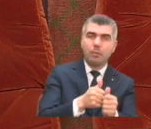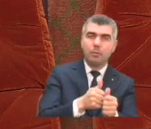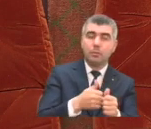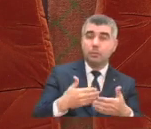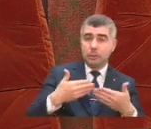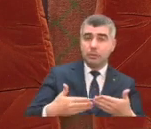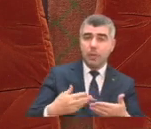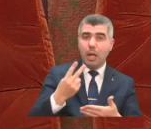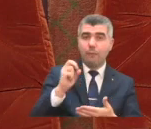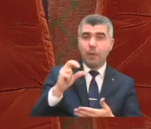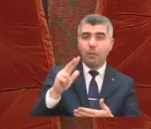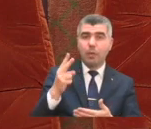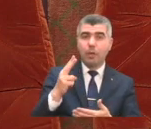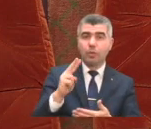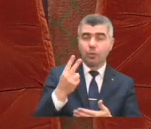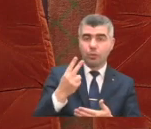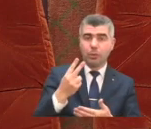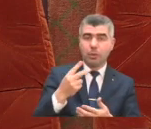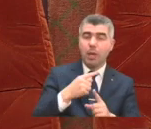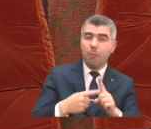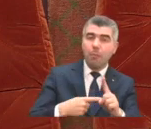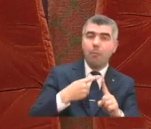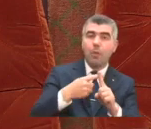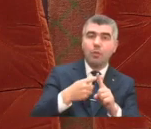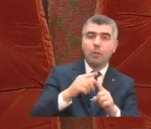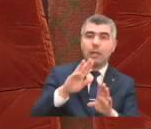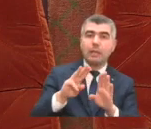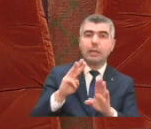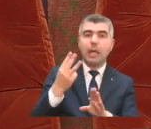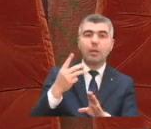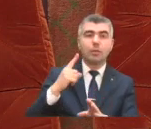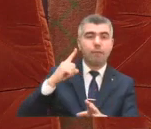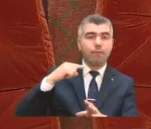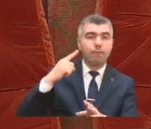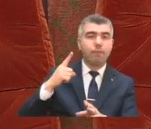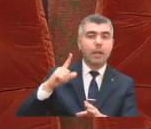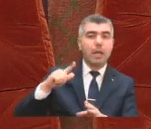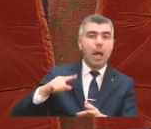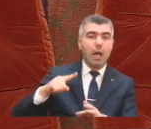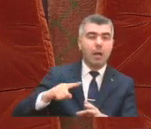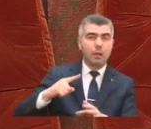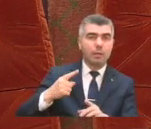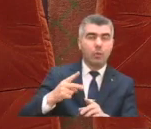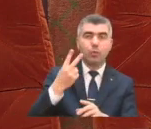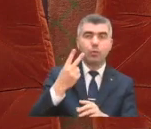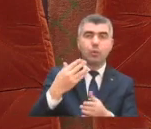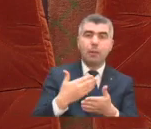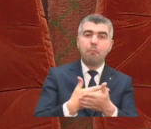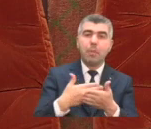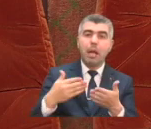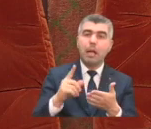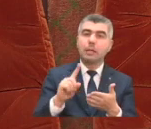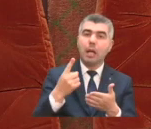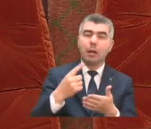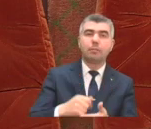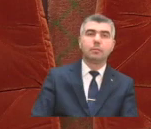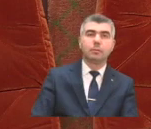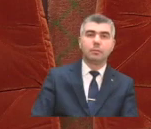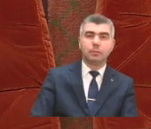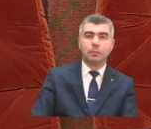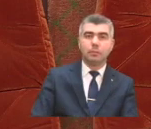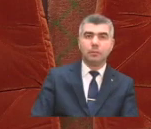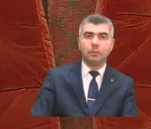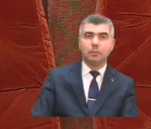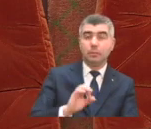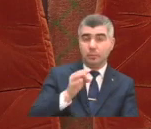في 2023 غادي نزيدوا تقريبا 13 يوم اضافي باستثمار مالي كينهز 2 مليار ديال الدرهم. وكما